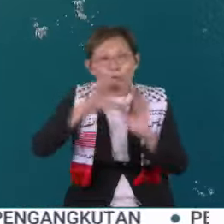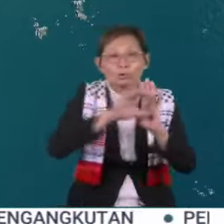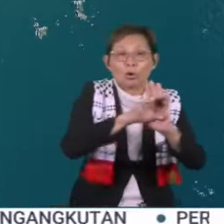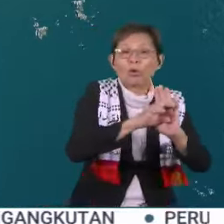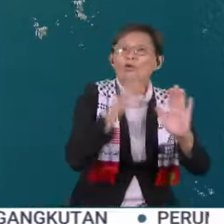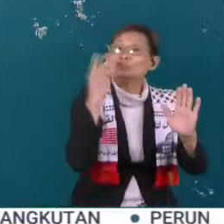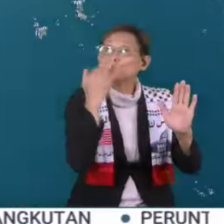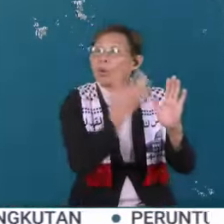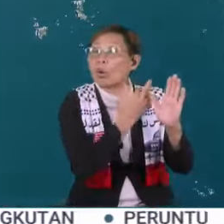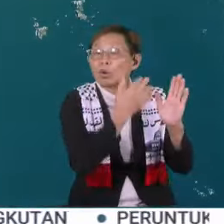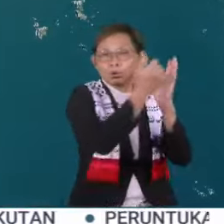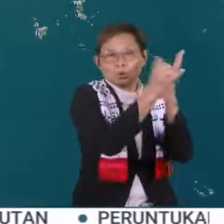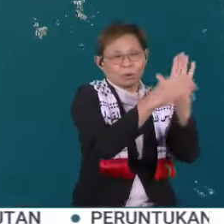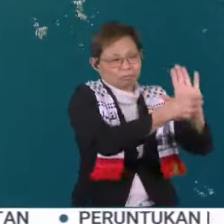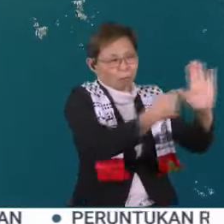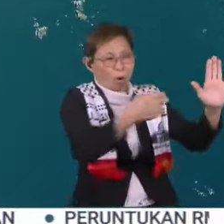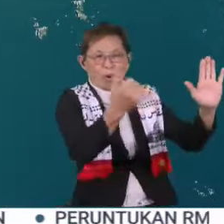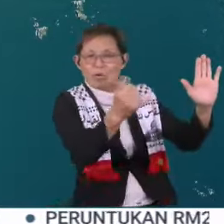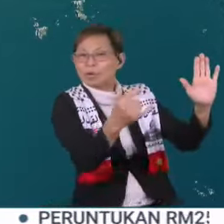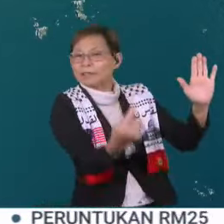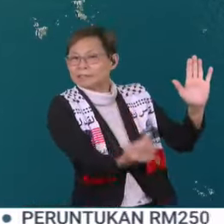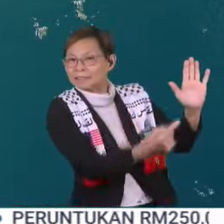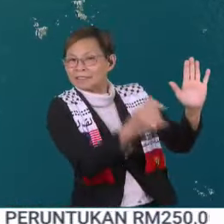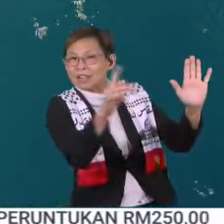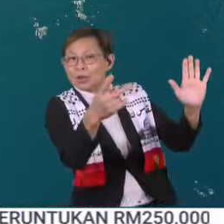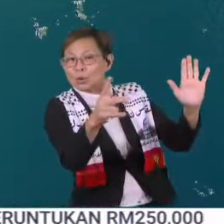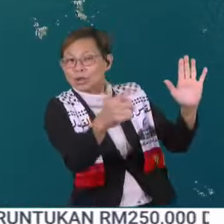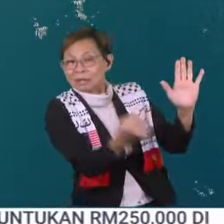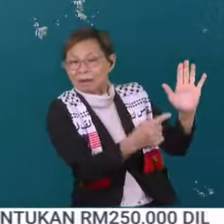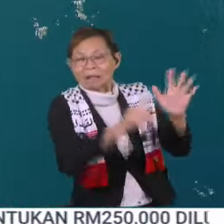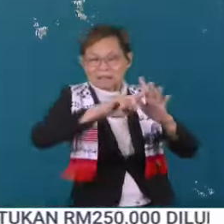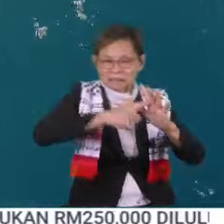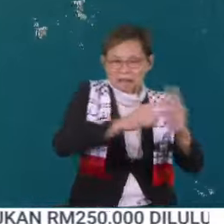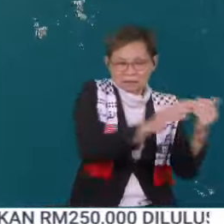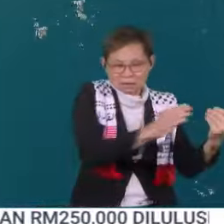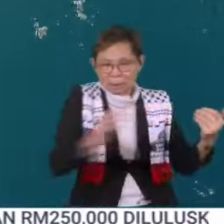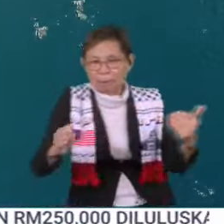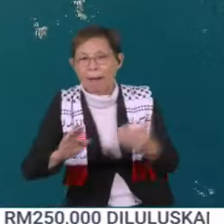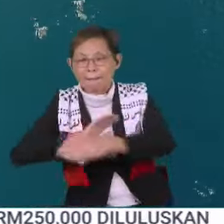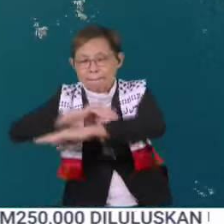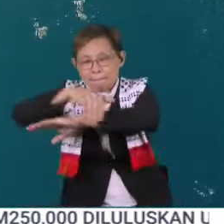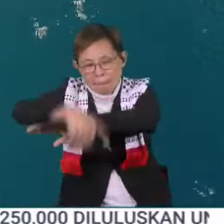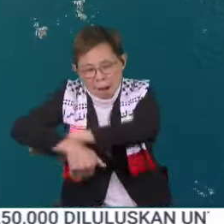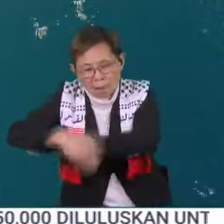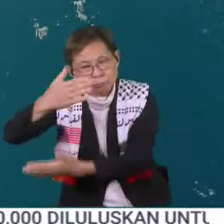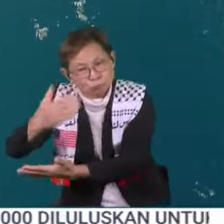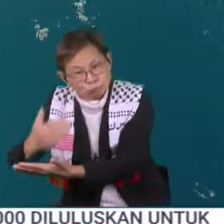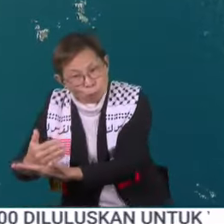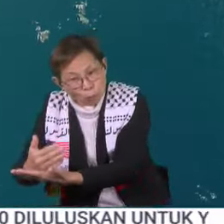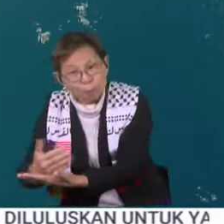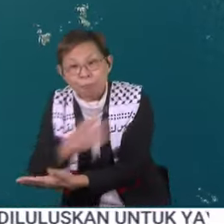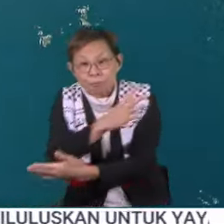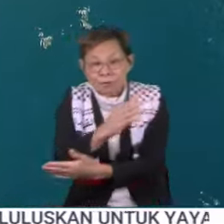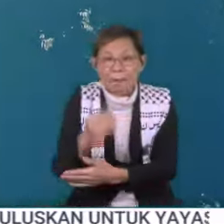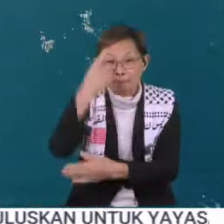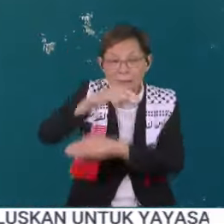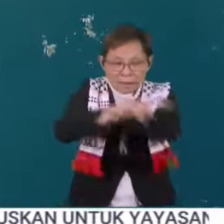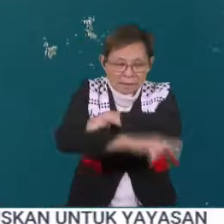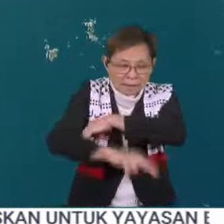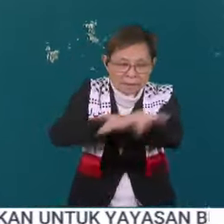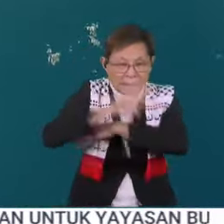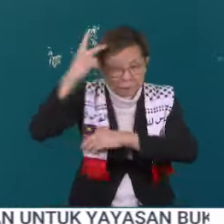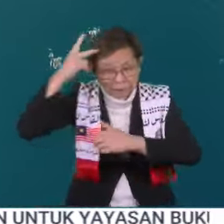yang ditandakan dengan warna kuning ini yang dijangka akan berkuat kuasa sehingga ke tengah malam hari ini. Manakala bagi